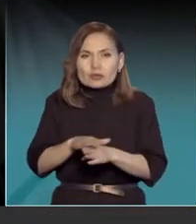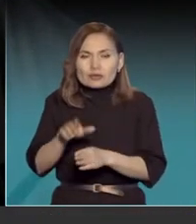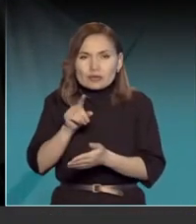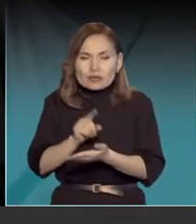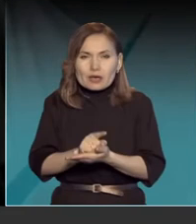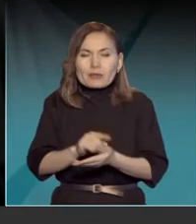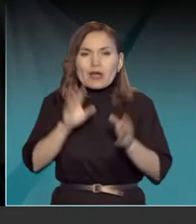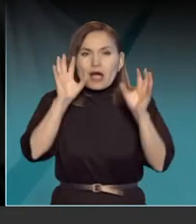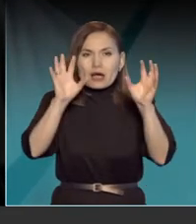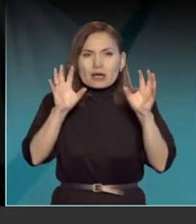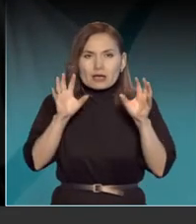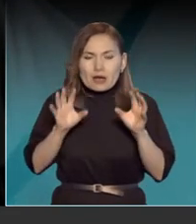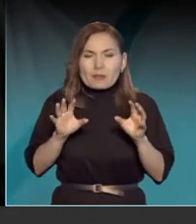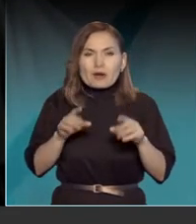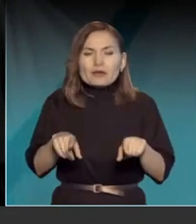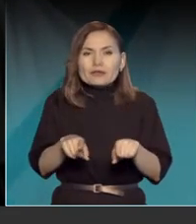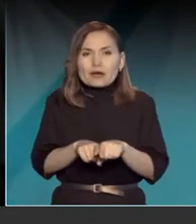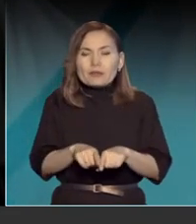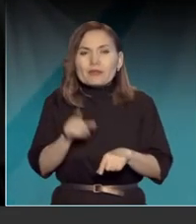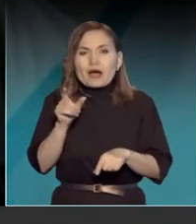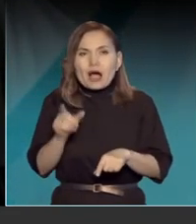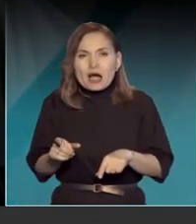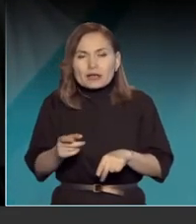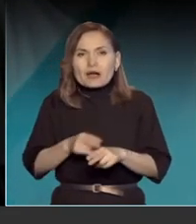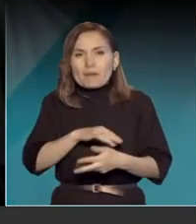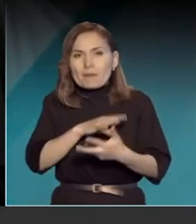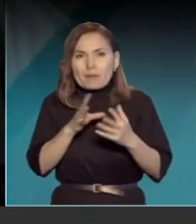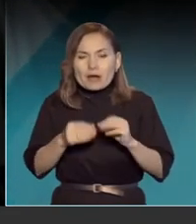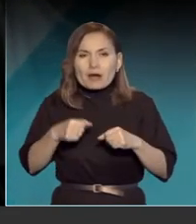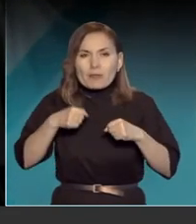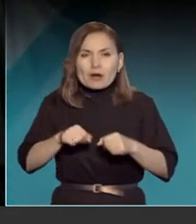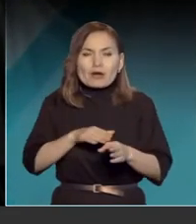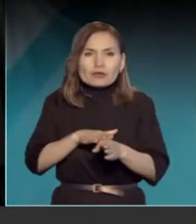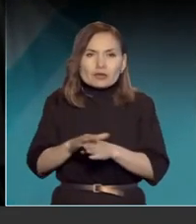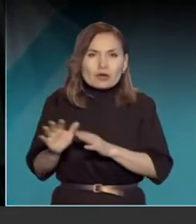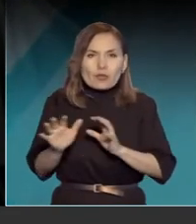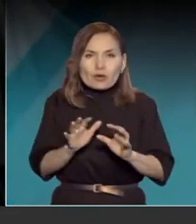Конституциямен кепілдік берілген адам құқықтары нақты режимде сақталуға және қорғалуға тиіс.